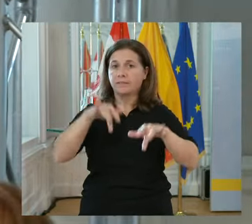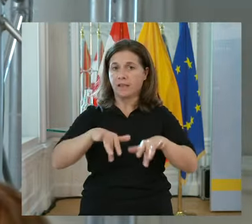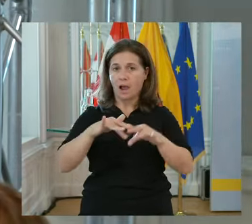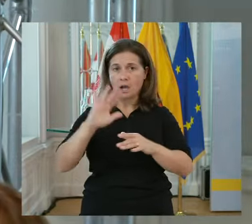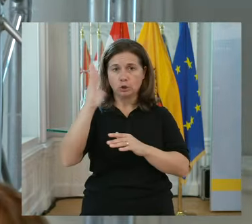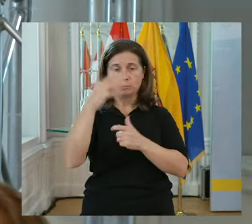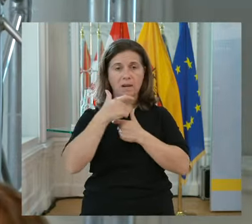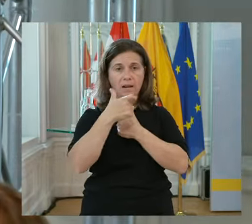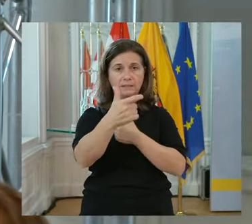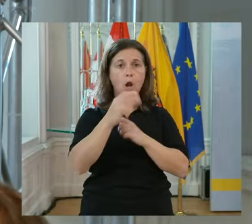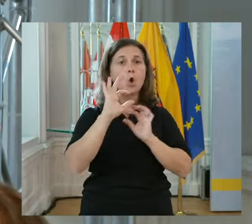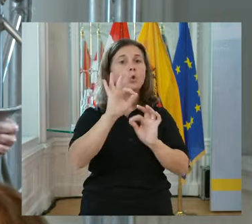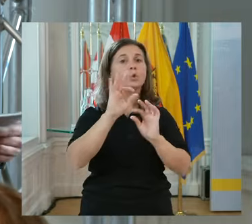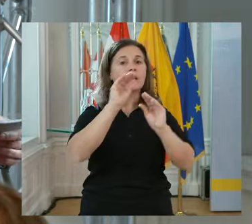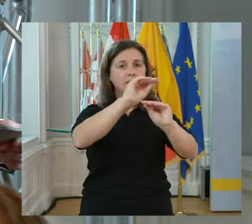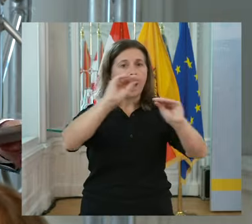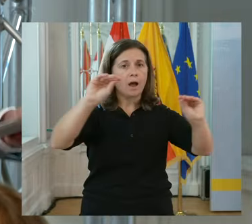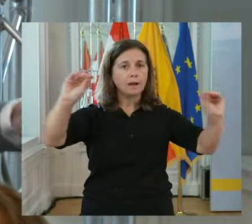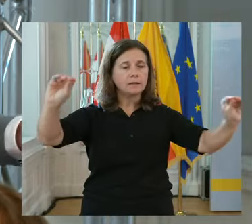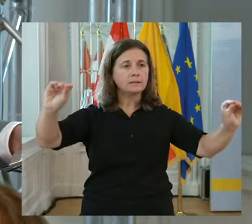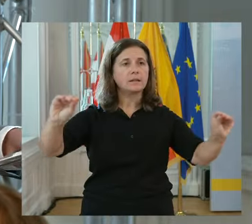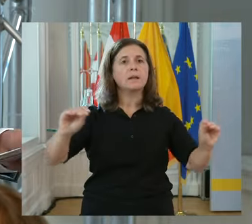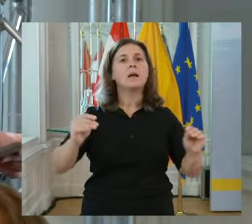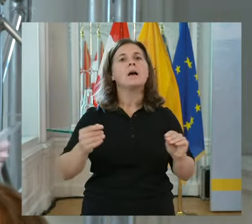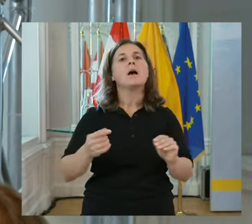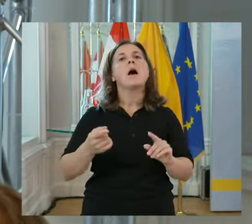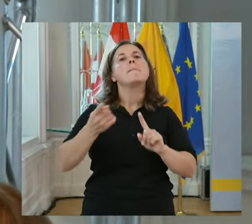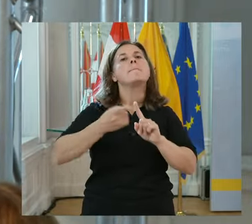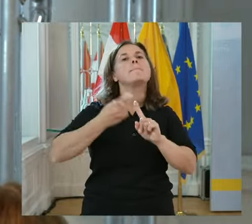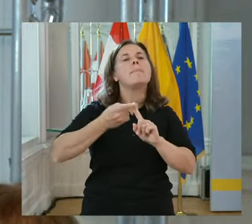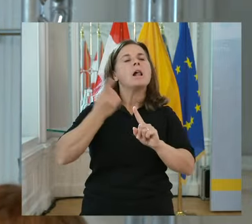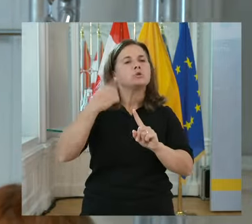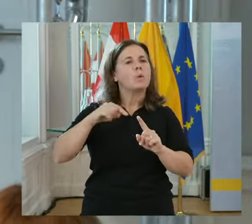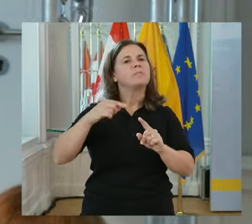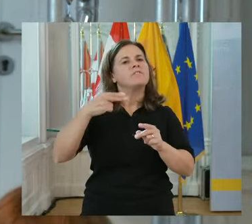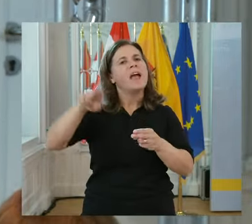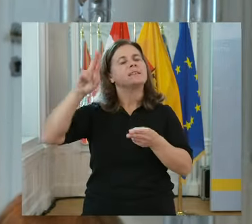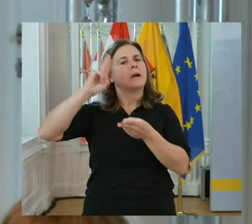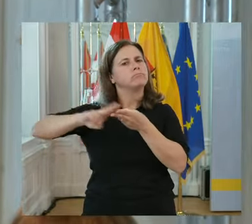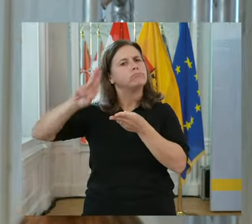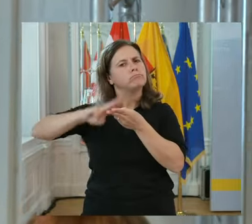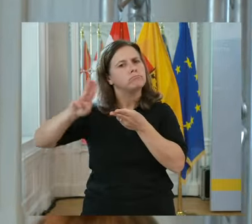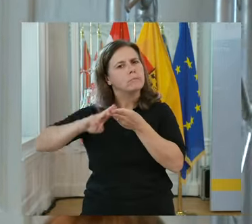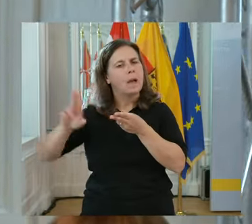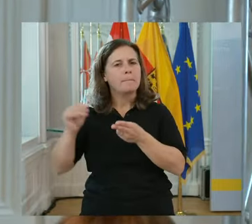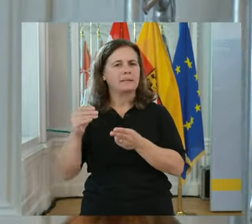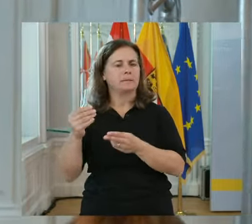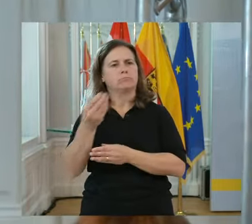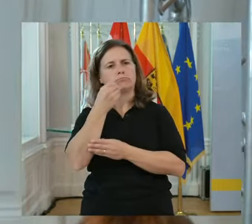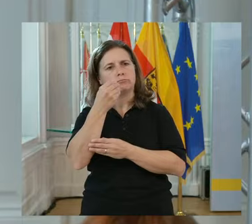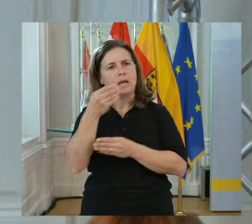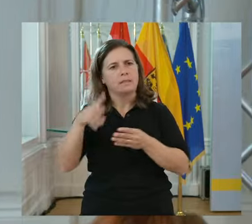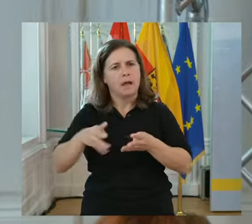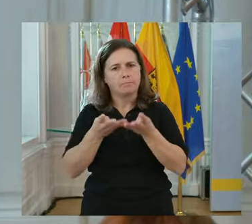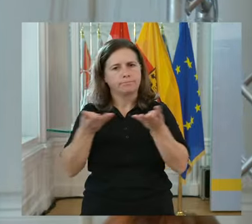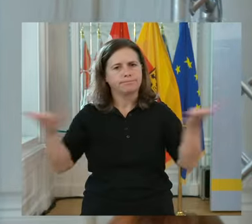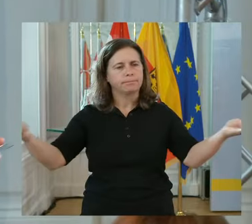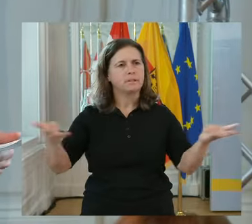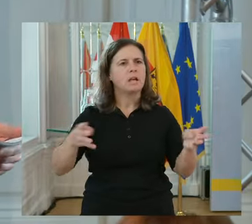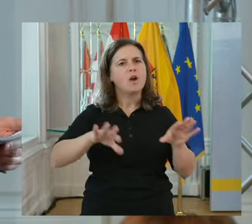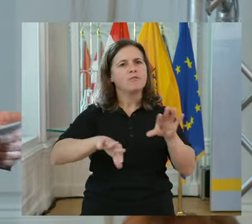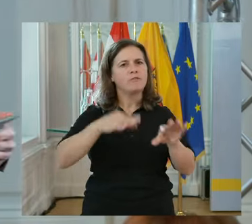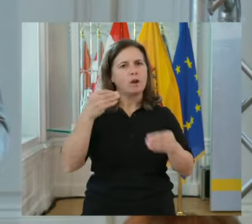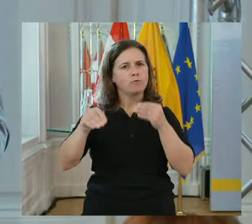ich die gute Nachricht, dass gleich Zeit bleibt für vertiefende Gespräche und das mit kulinarischer Unterstützung. Es gibt ein Catering mit Fingerfood